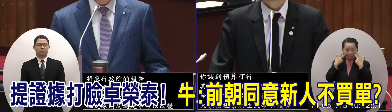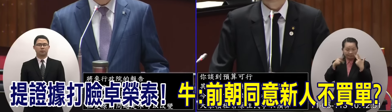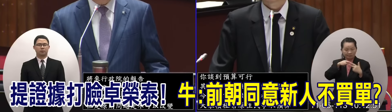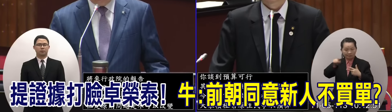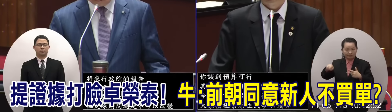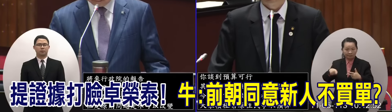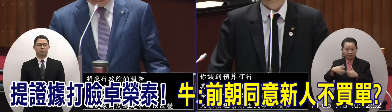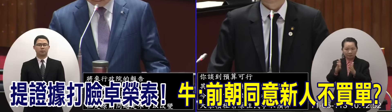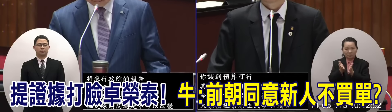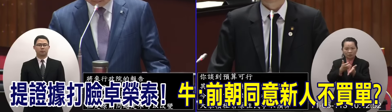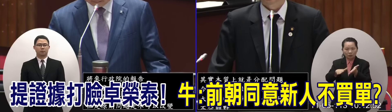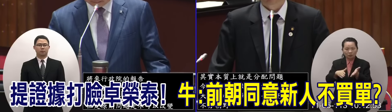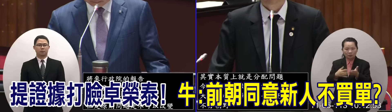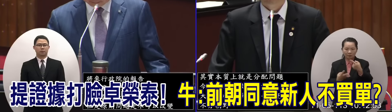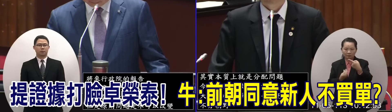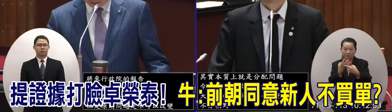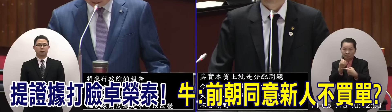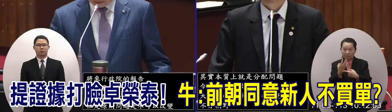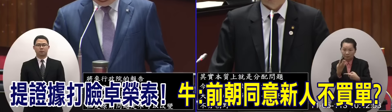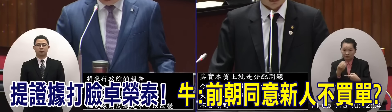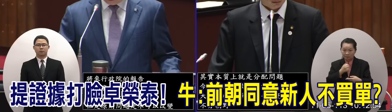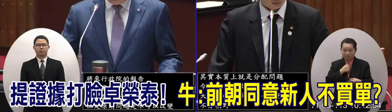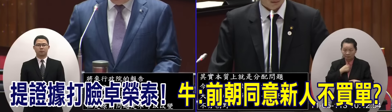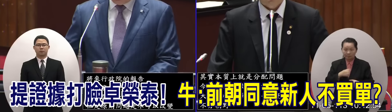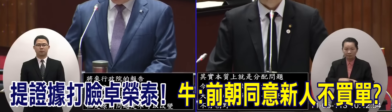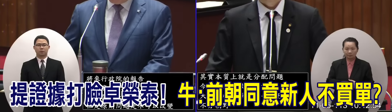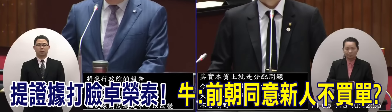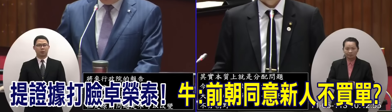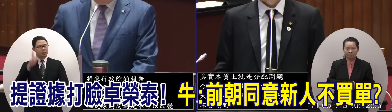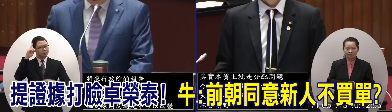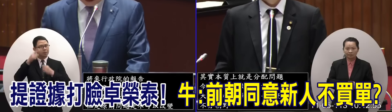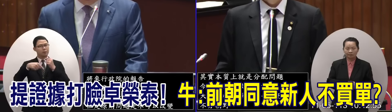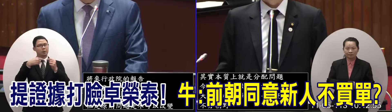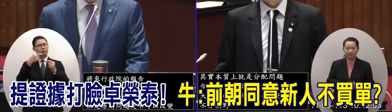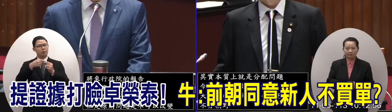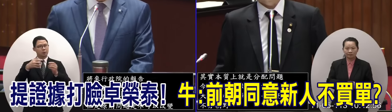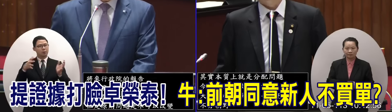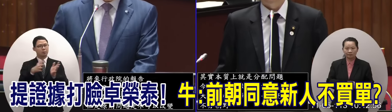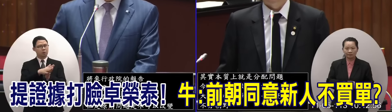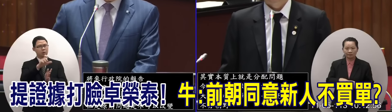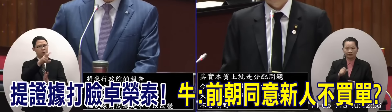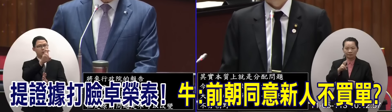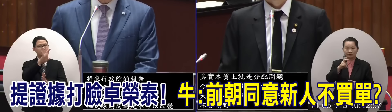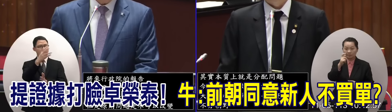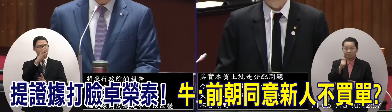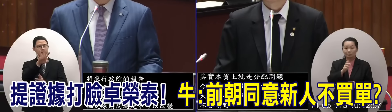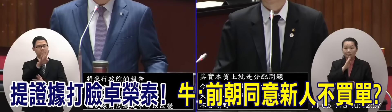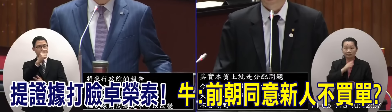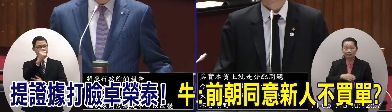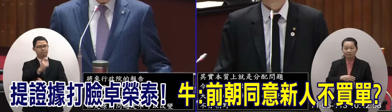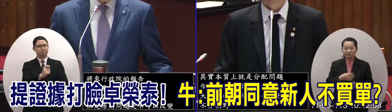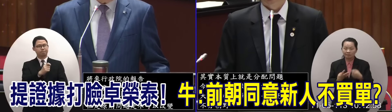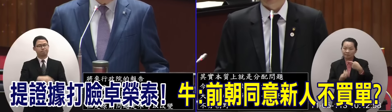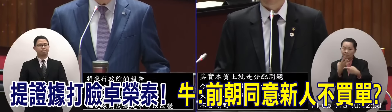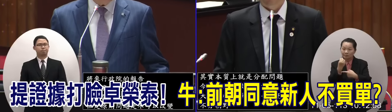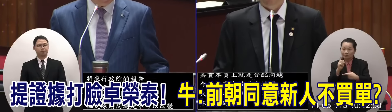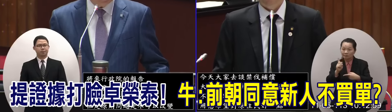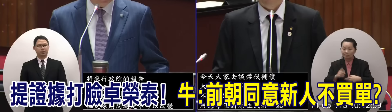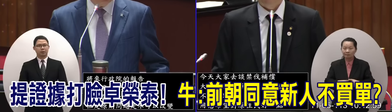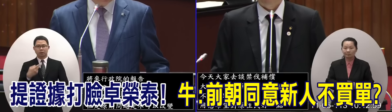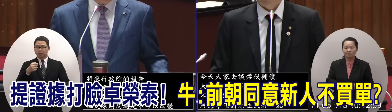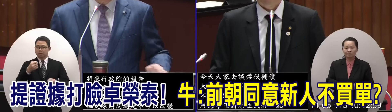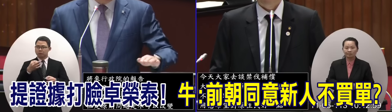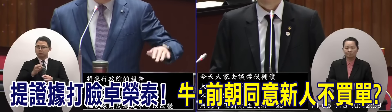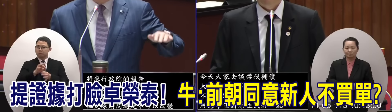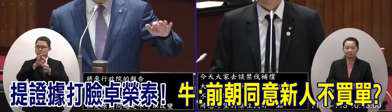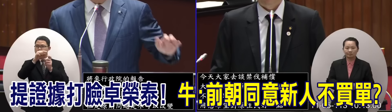这个总预算占总预算的比例是多少？ 明年度我们变成一百二十二亿 ，对不对？那比例是多少？ 但它增加的比例